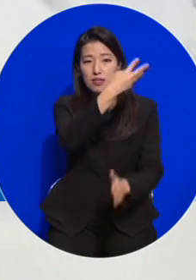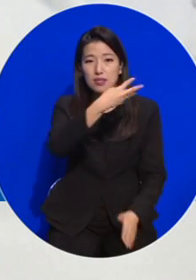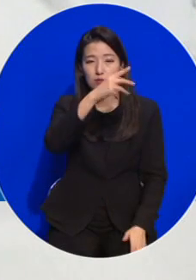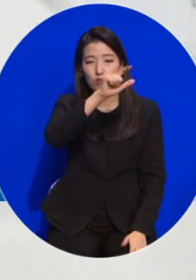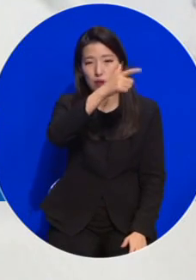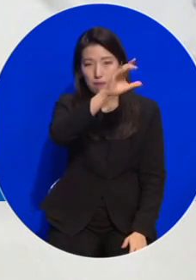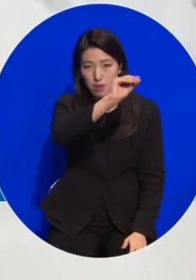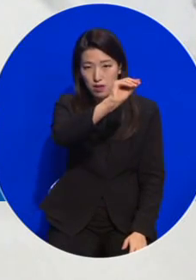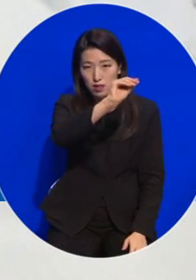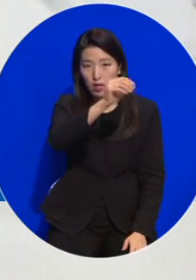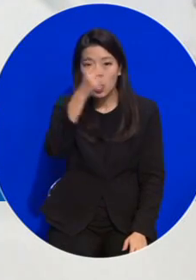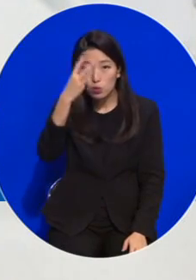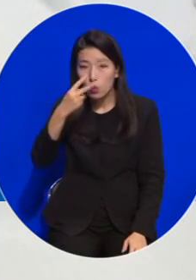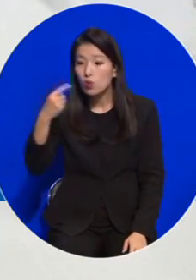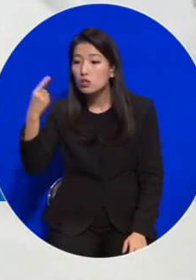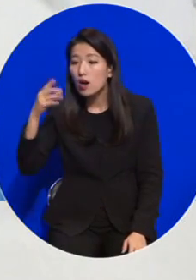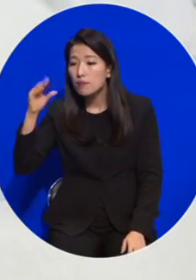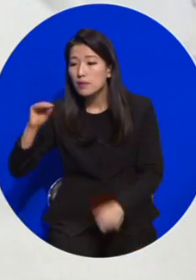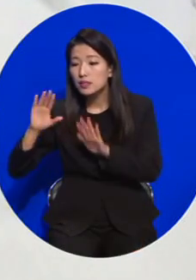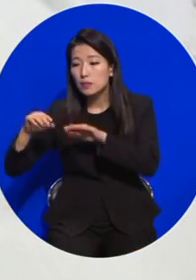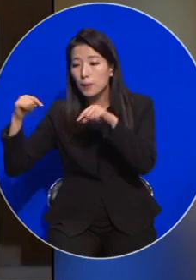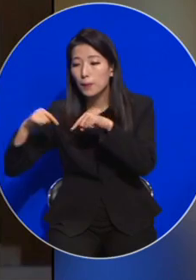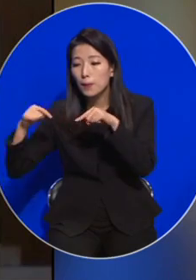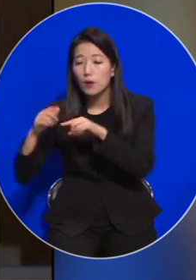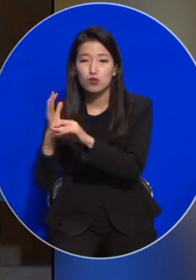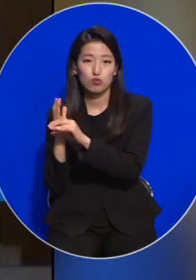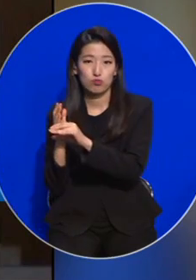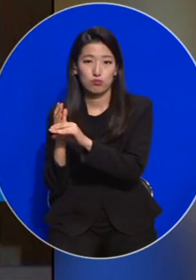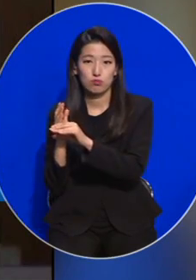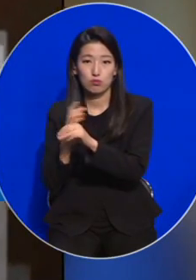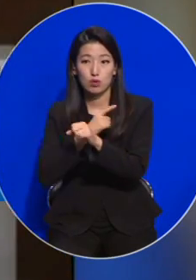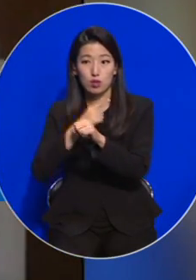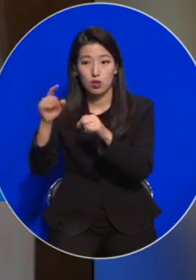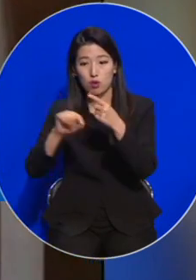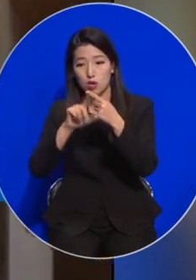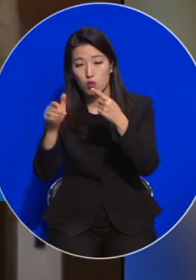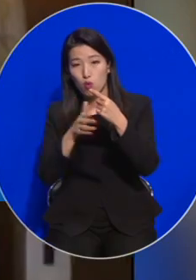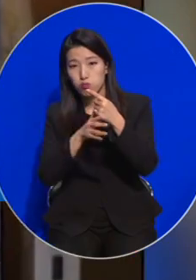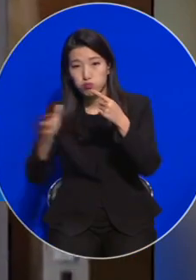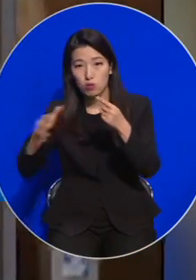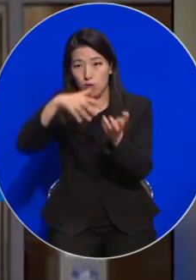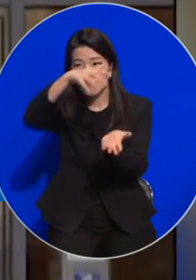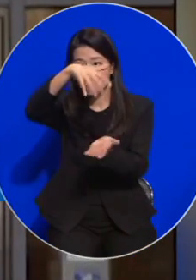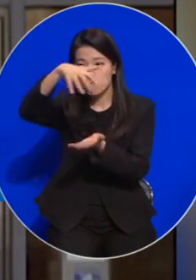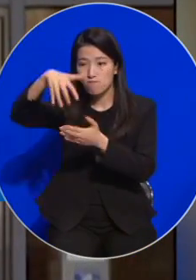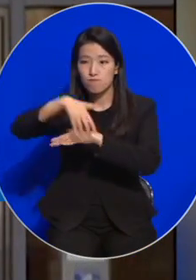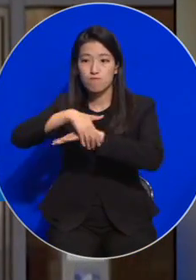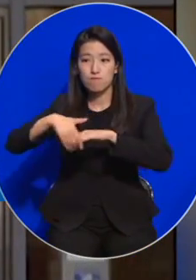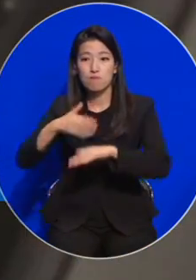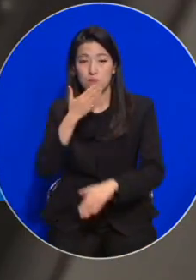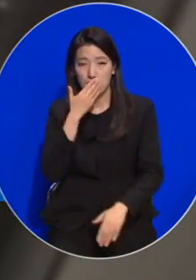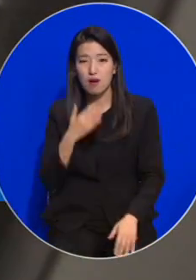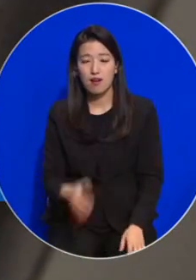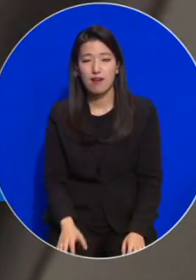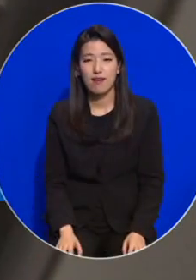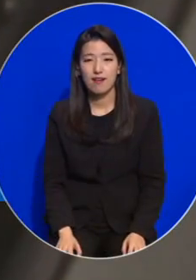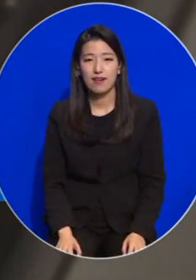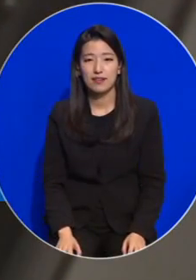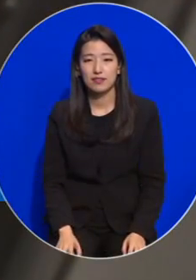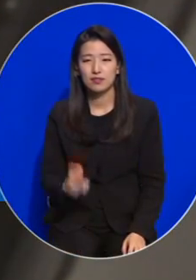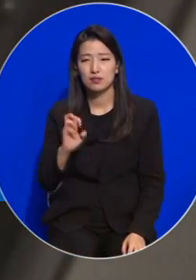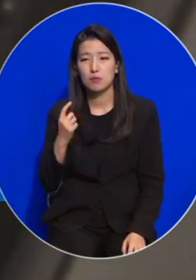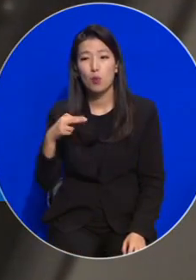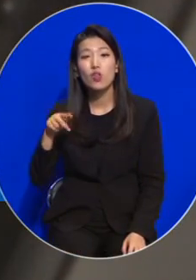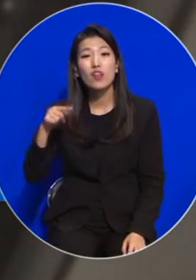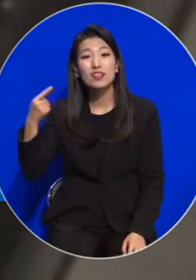내년 1분기부터 국내로 들여올 예정입니다. 모더나와는 1,000만 명분에 대한 계약 체결이 진행 중인데 계약이